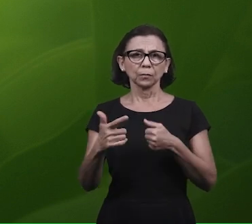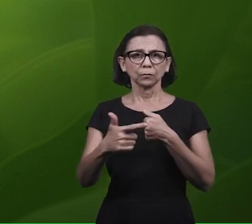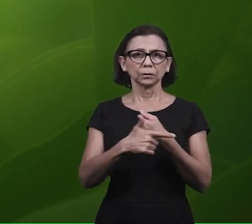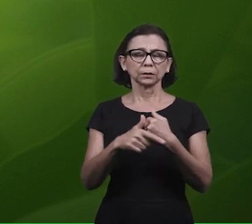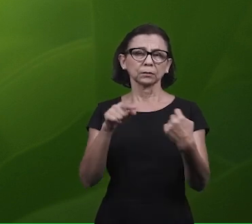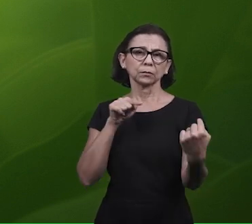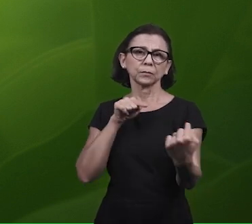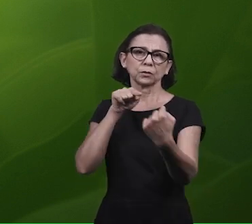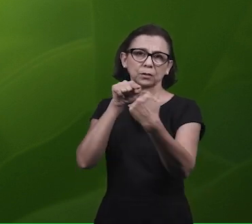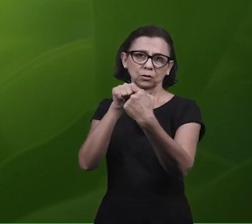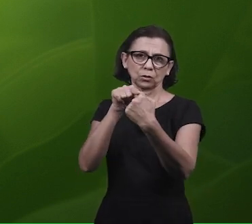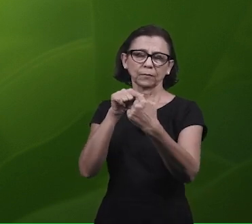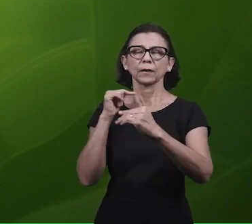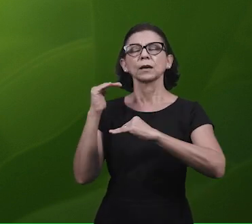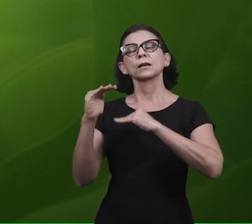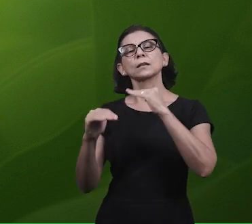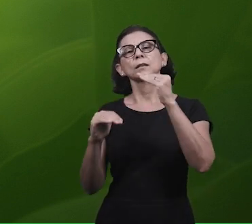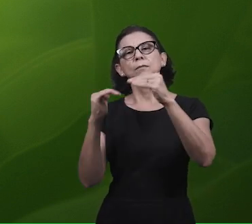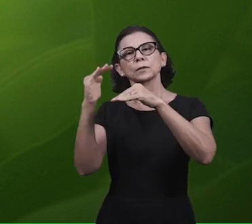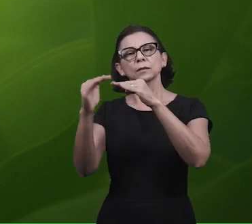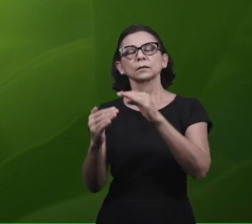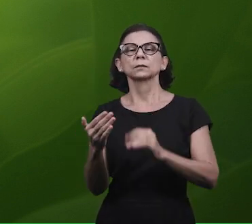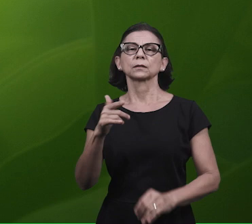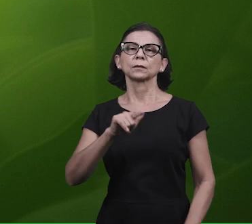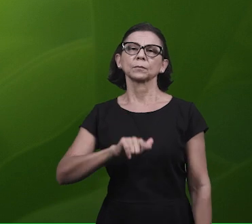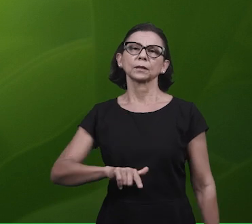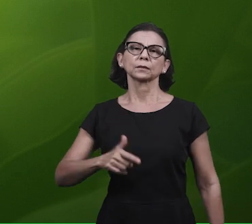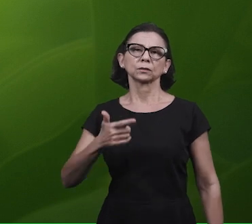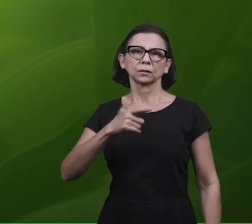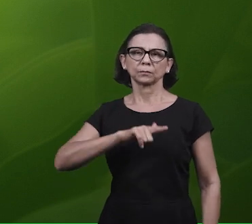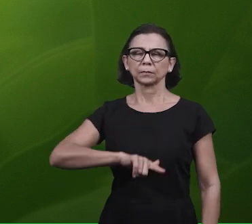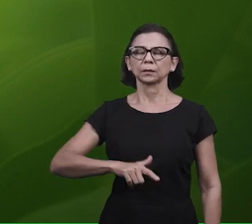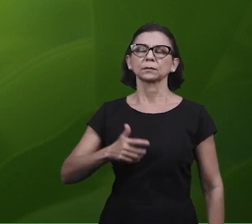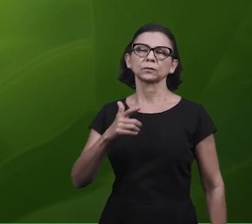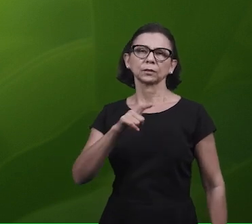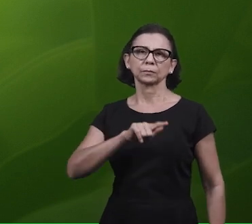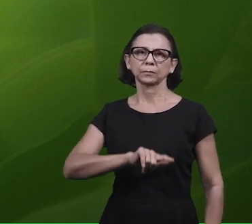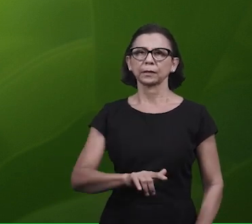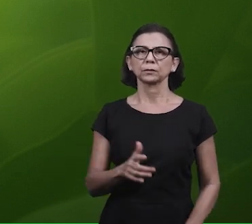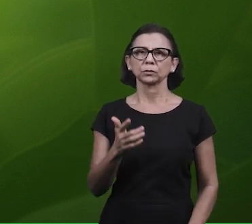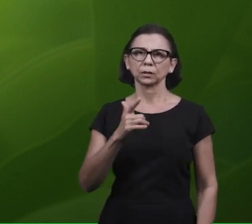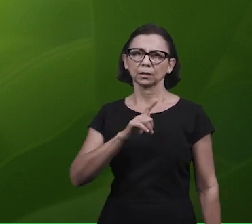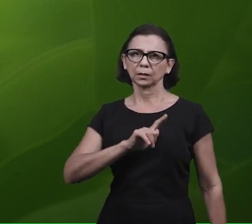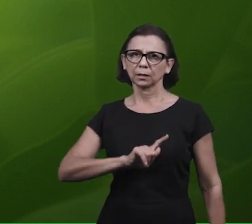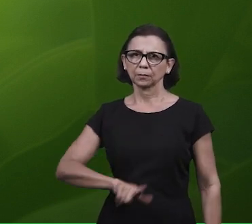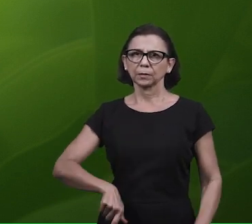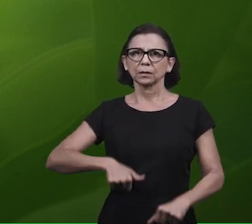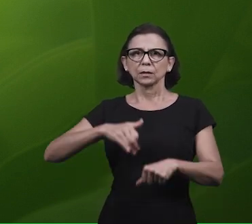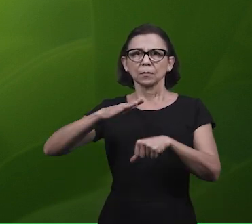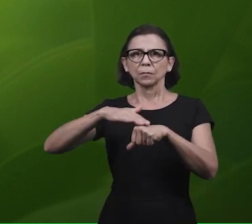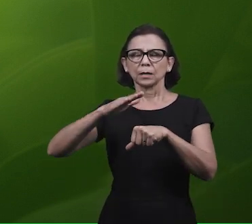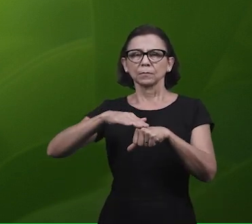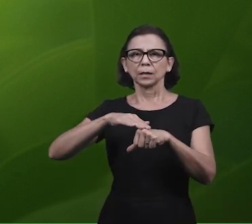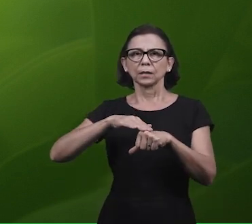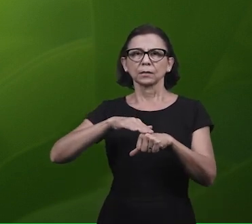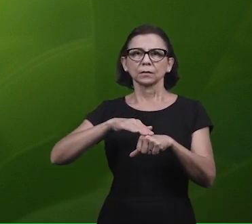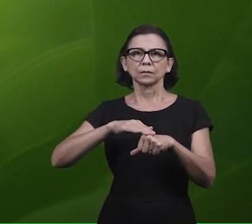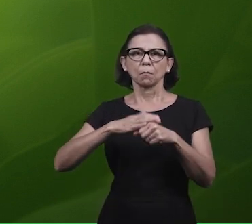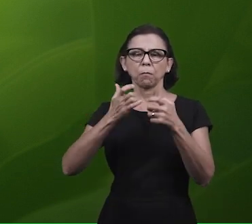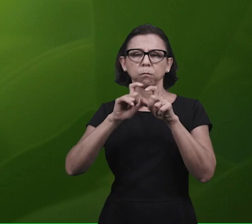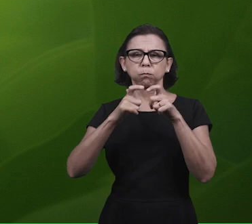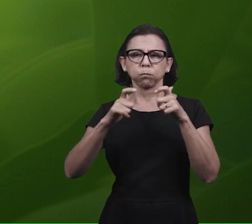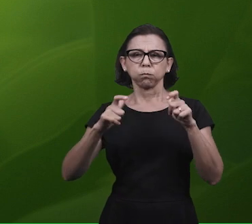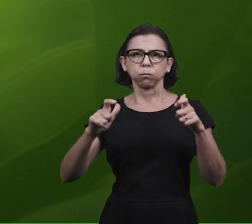pour répondre à une sollicitation appelée fonction objectif. Dans ce processus, on effectue et il est fait de manière